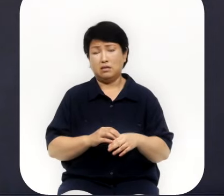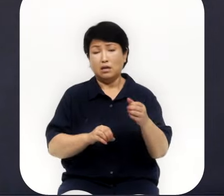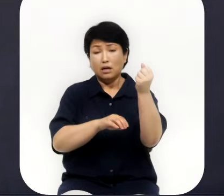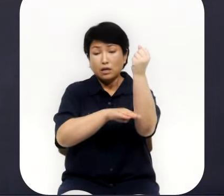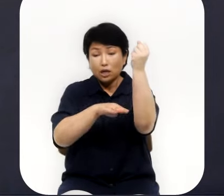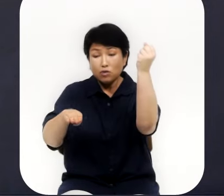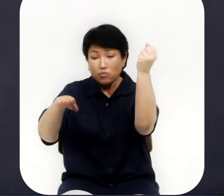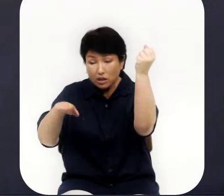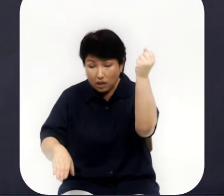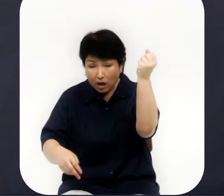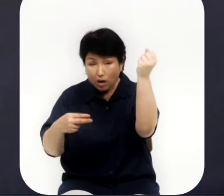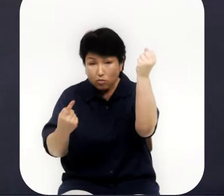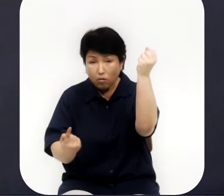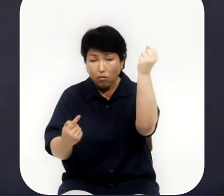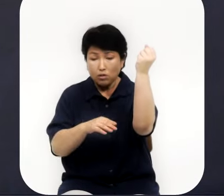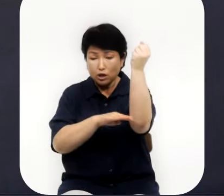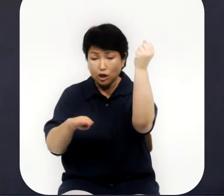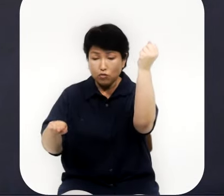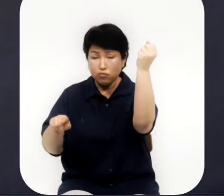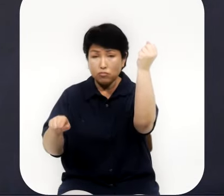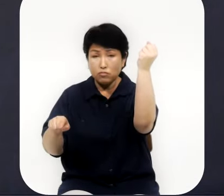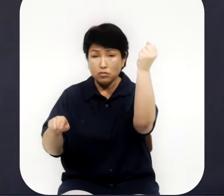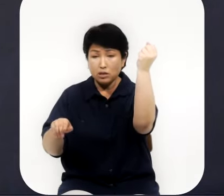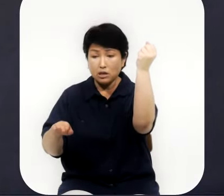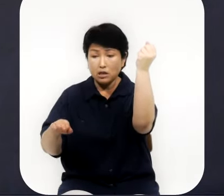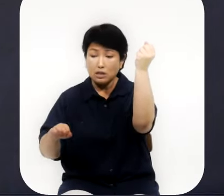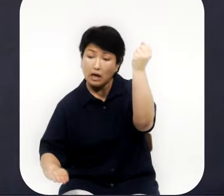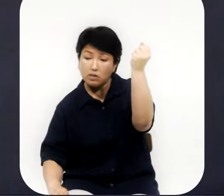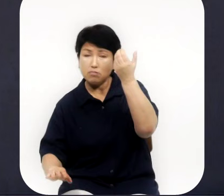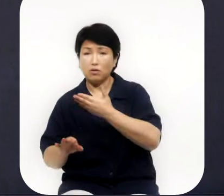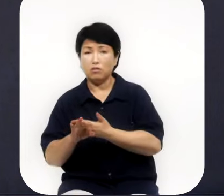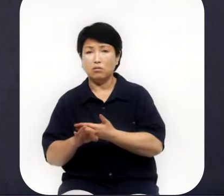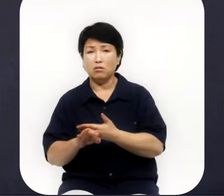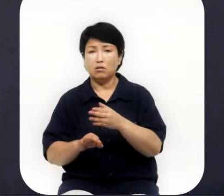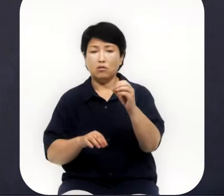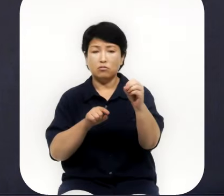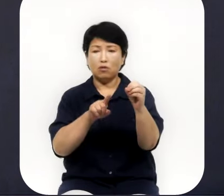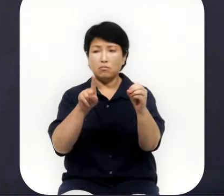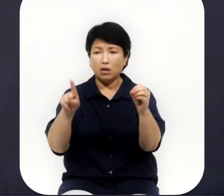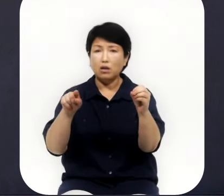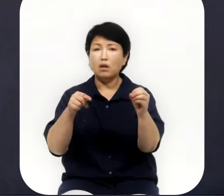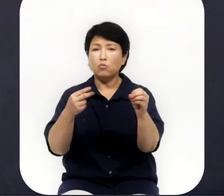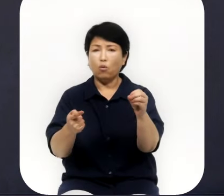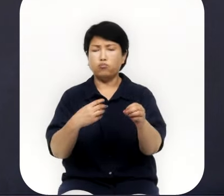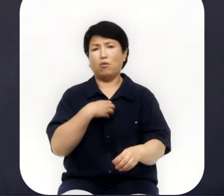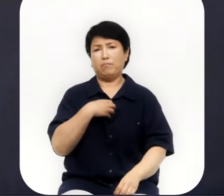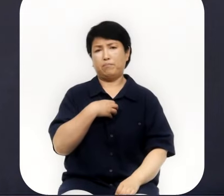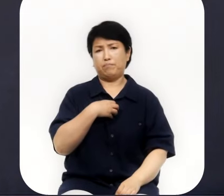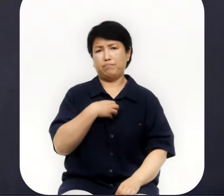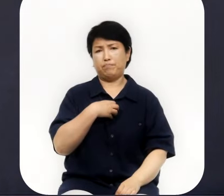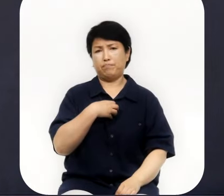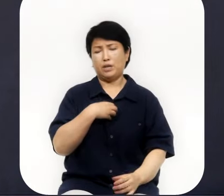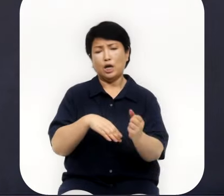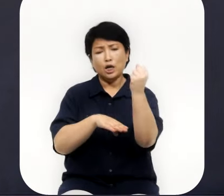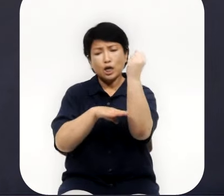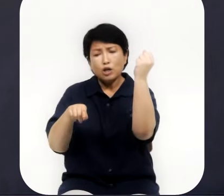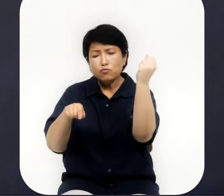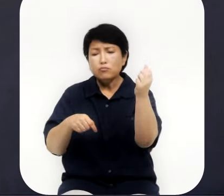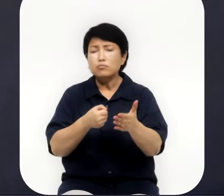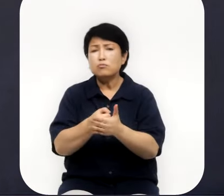이하라 하더라도 그 기준치가 바뀌어버리면 기준치 이상이 되는 거기 때문에 기준치를 누가 정했냐, 뭘로